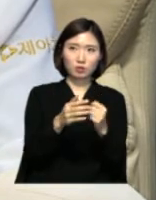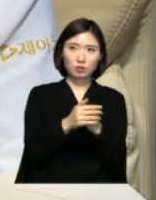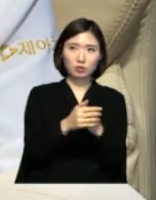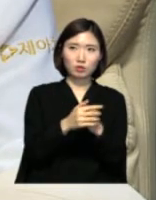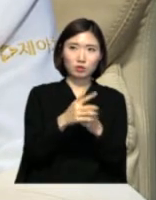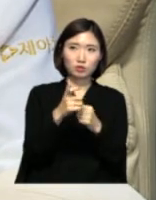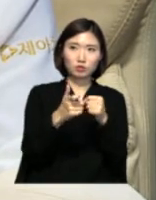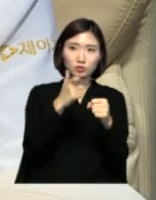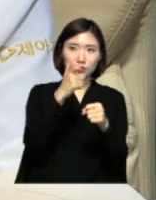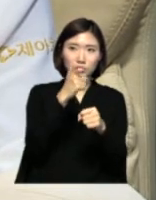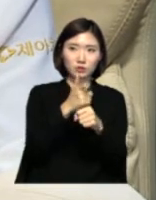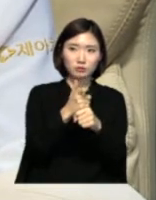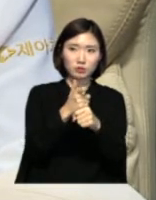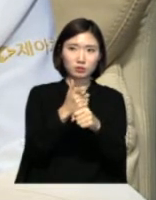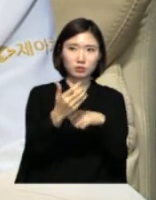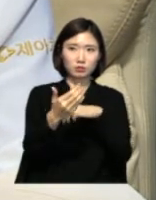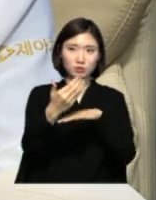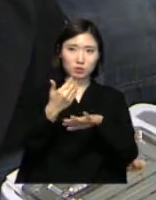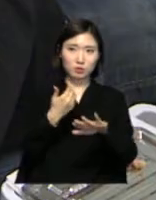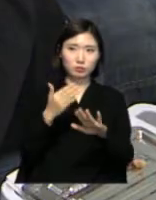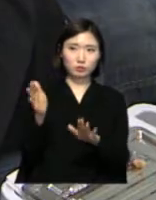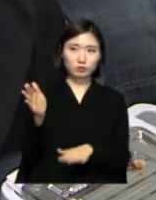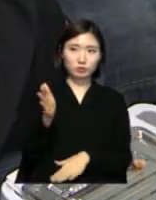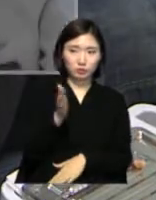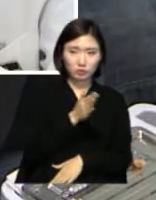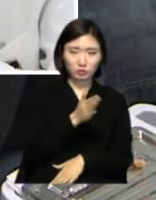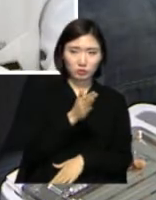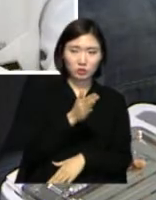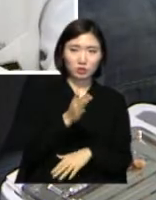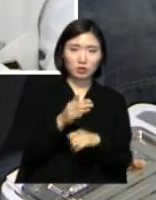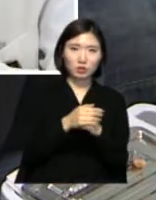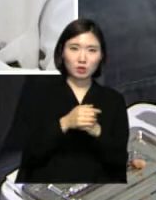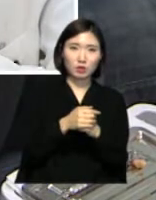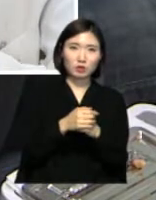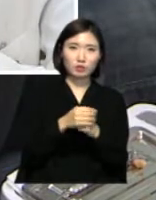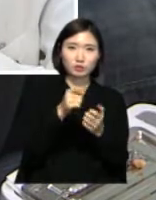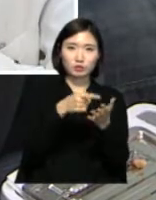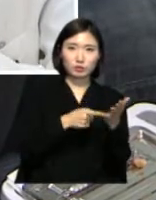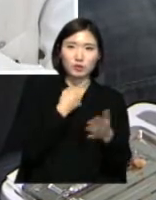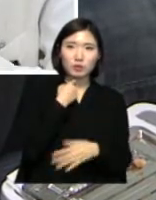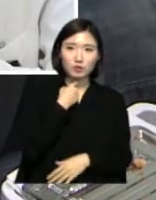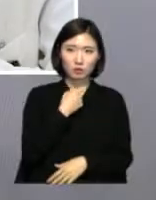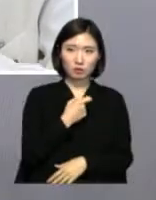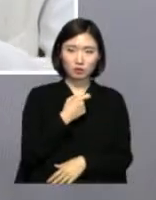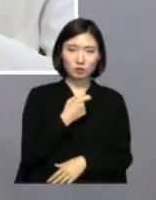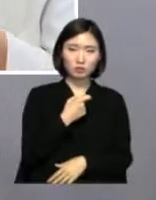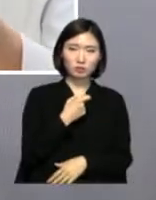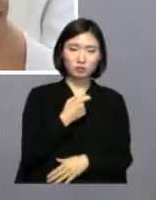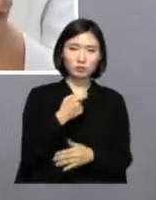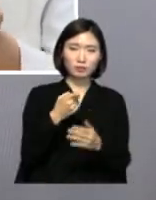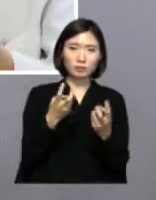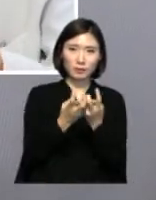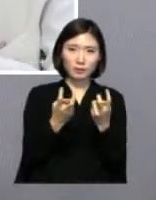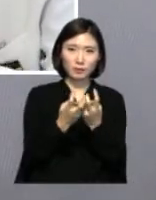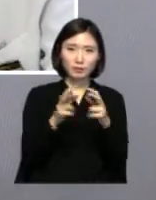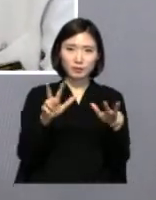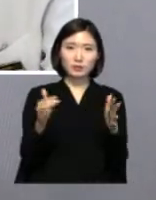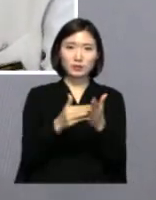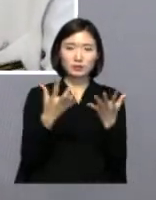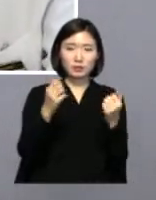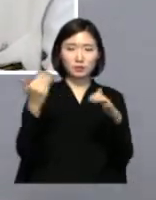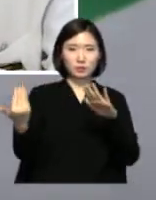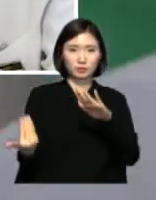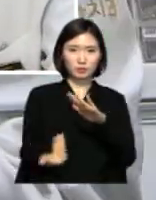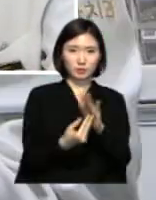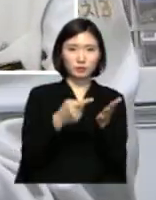정도 이상 이렇게 꾸준히 행해 왔던 수술이에요. 치과 쪽에서 구강외과에서 지금까지 많이